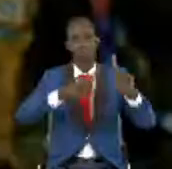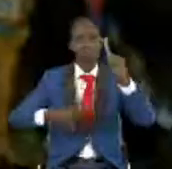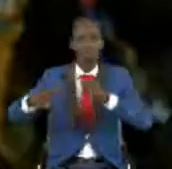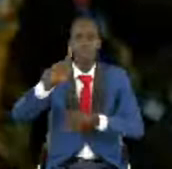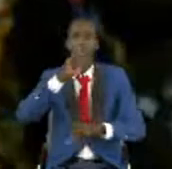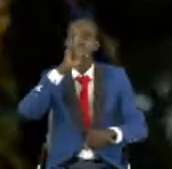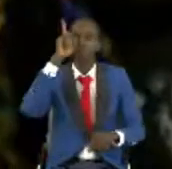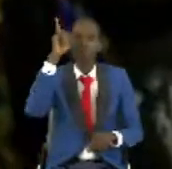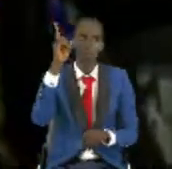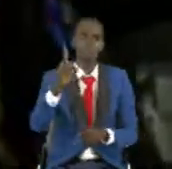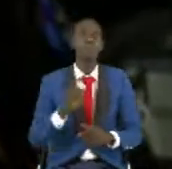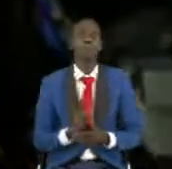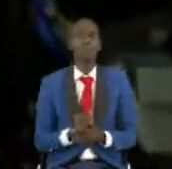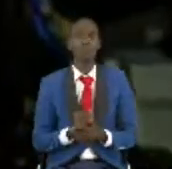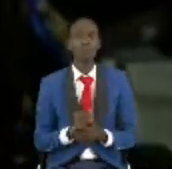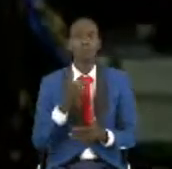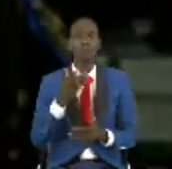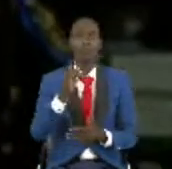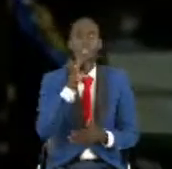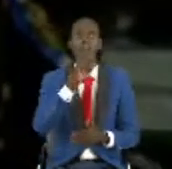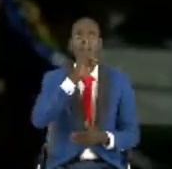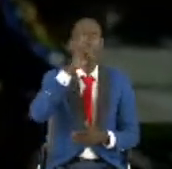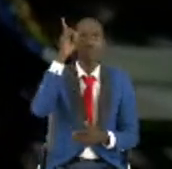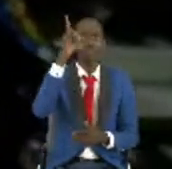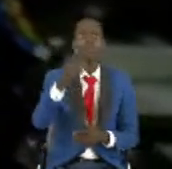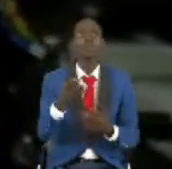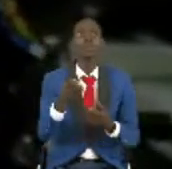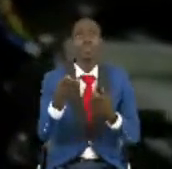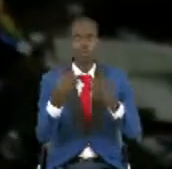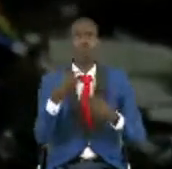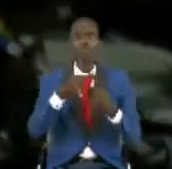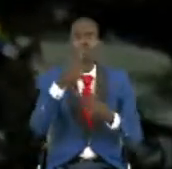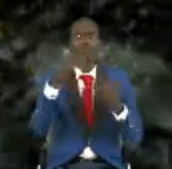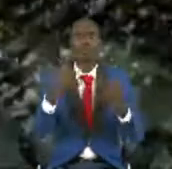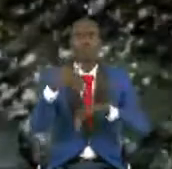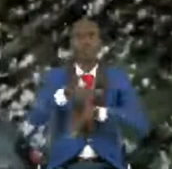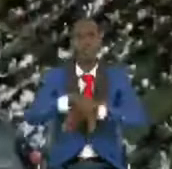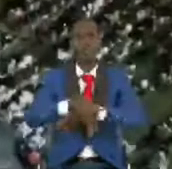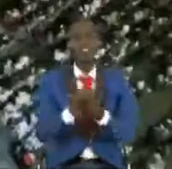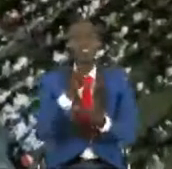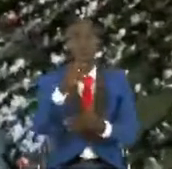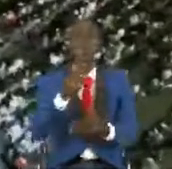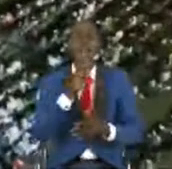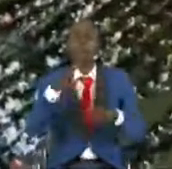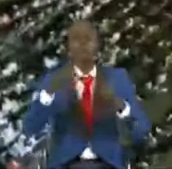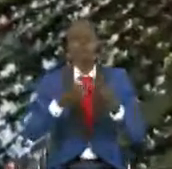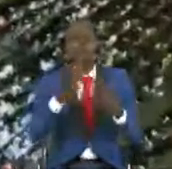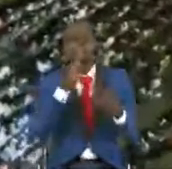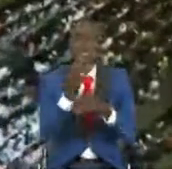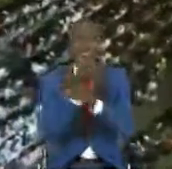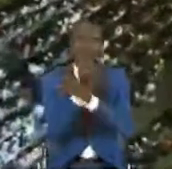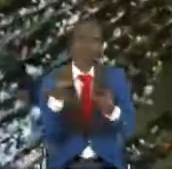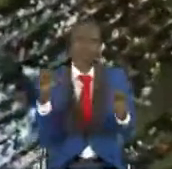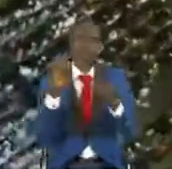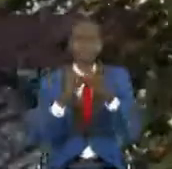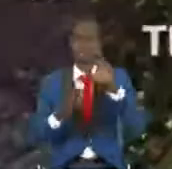assurance. Il y a l'assurance qui vient pour ta vie ce soir. Que tu seras racheté. Troisième